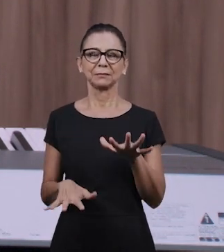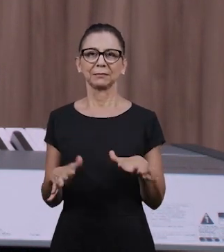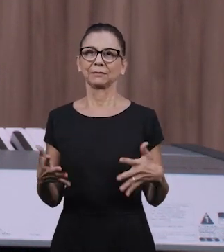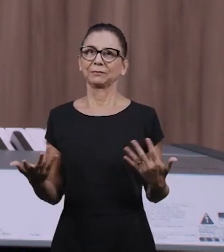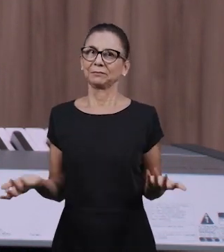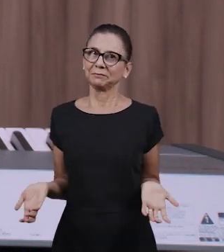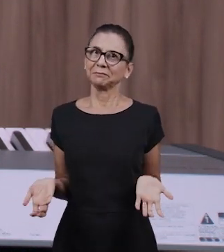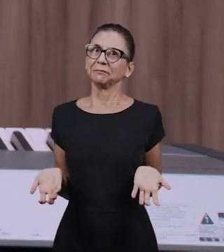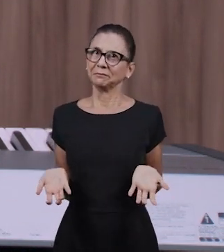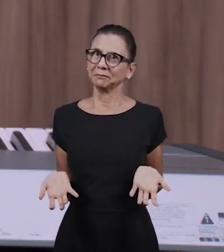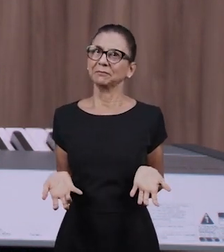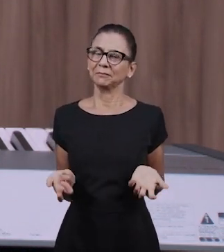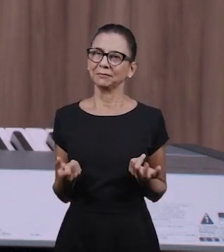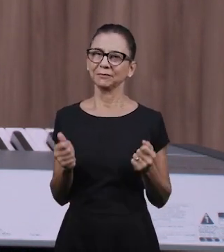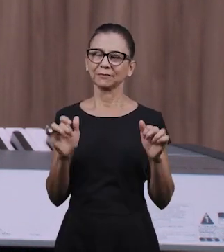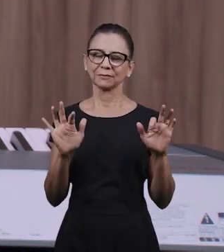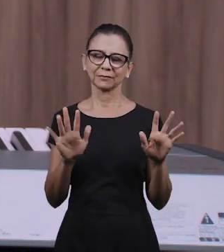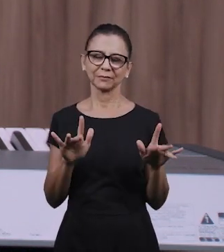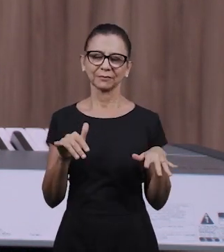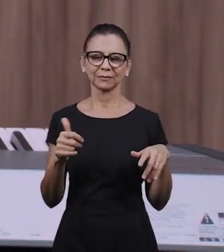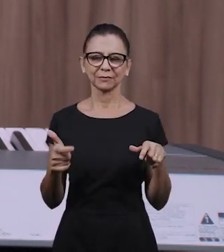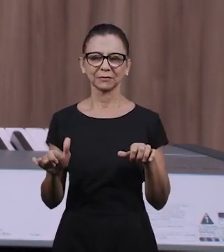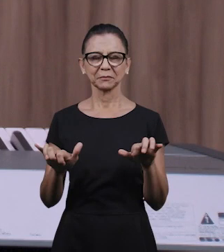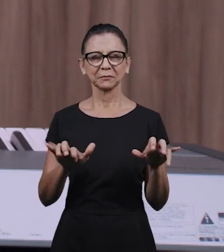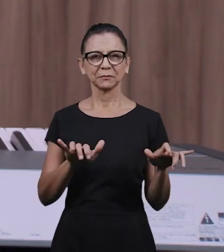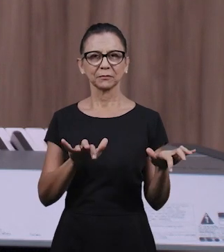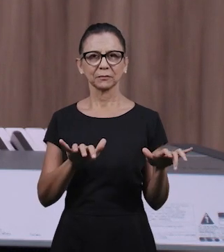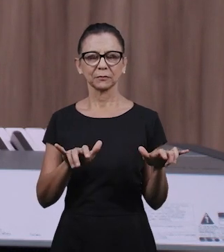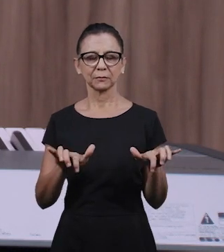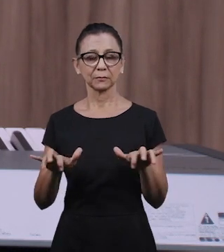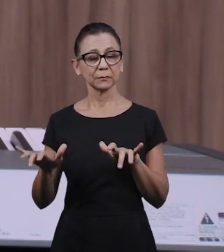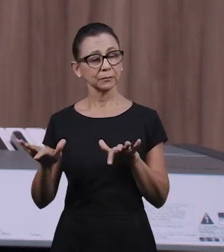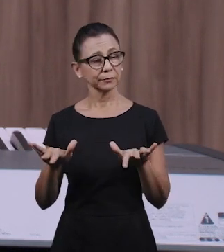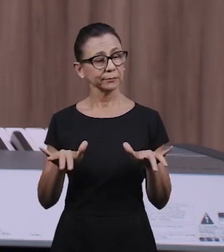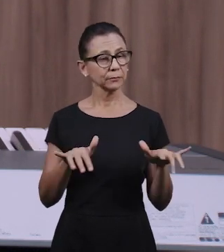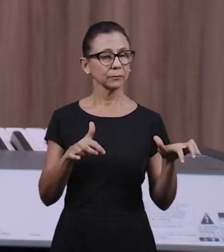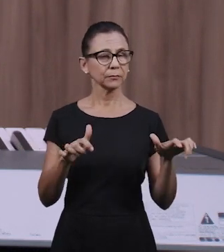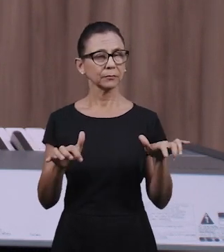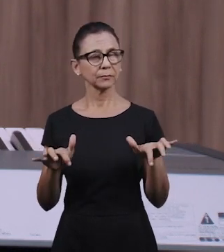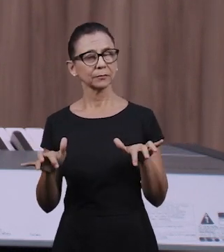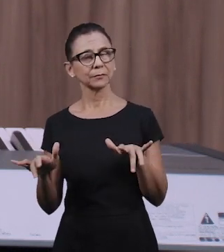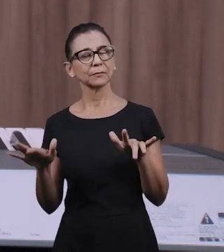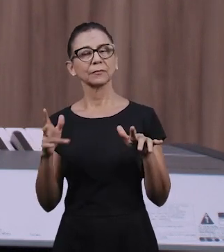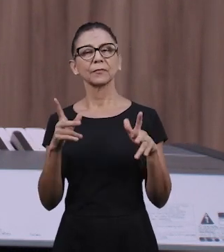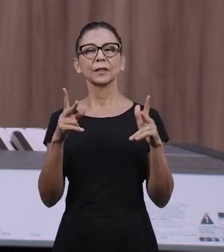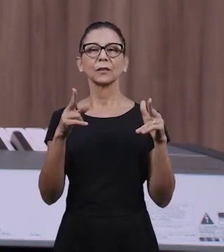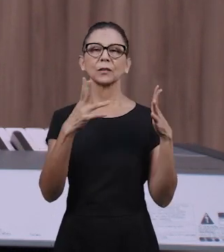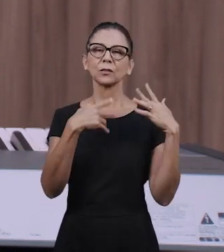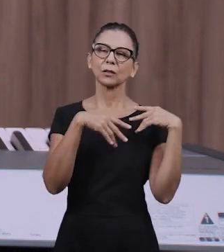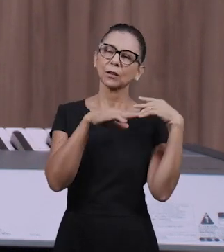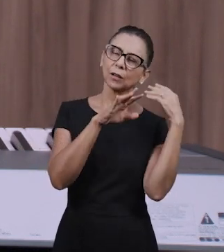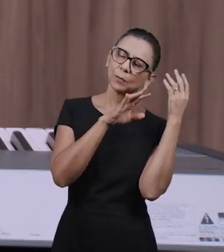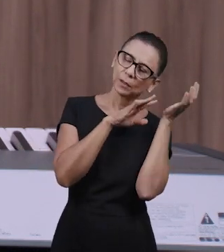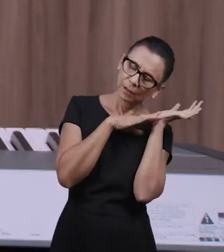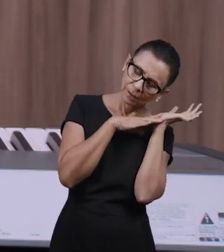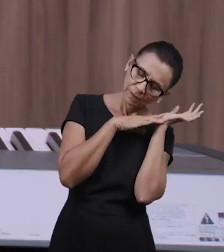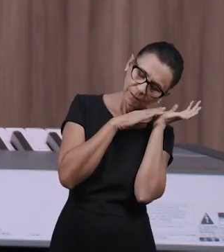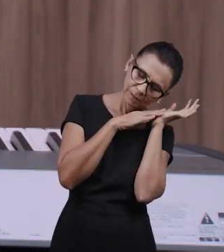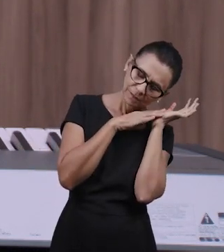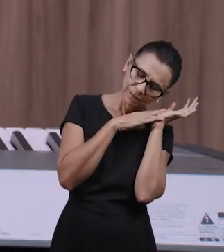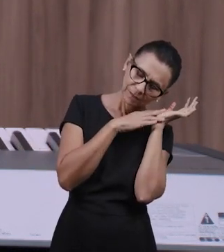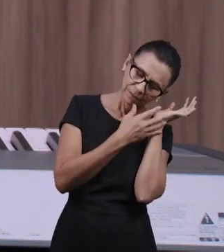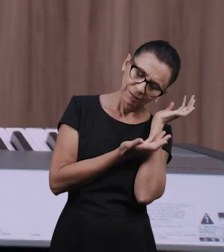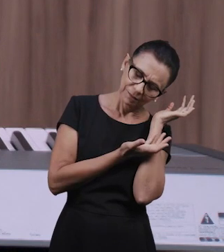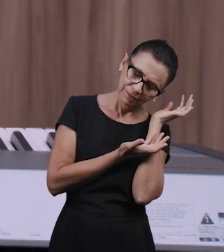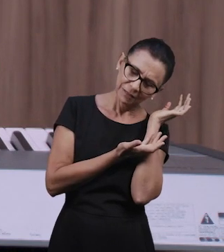ça, avec la main étirée comme ça. On va jouer le clavier avec la forme plus relaxé possible. Quand on